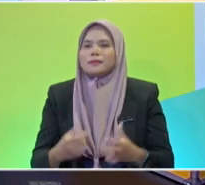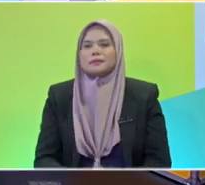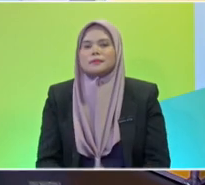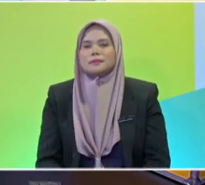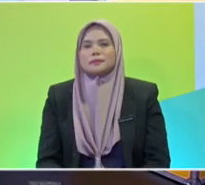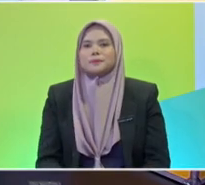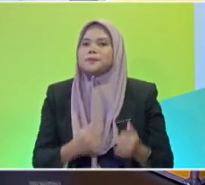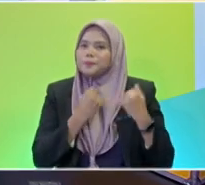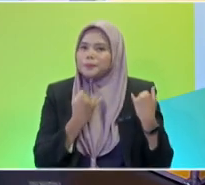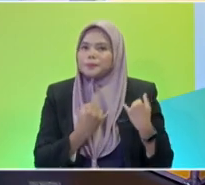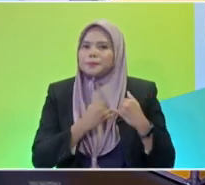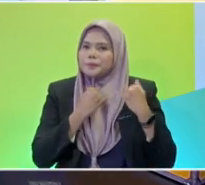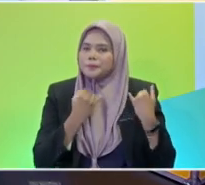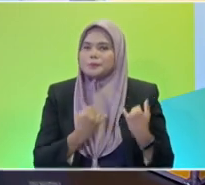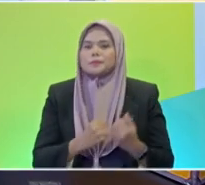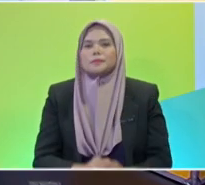oke